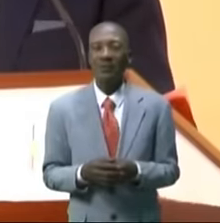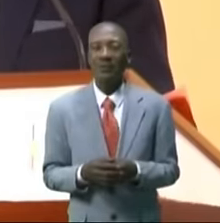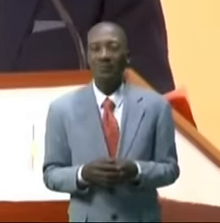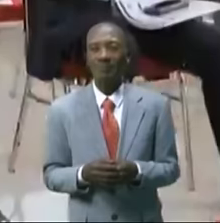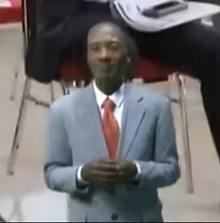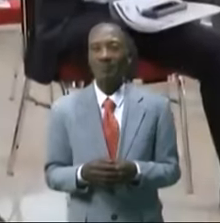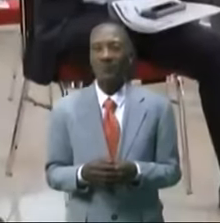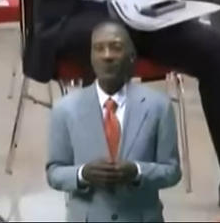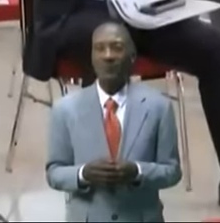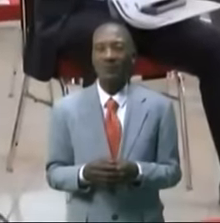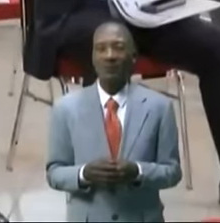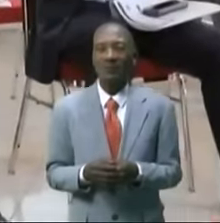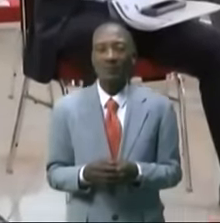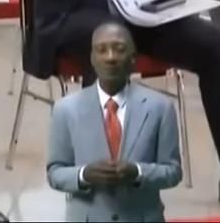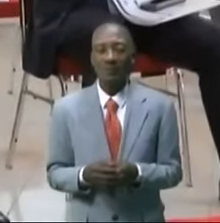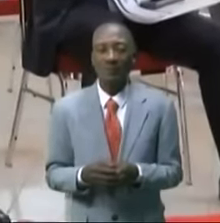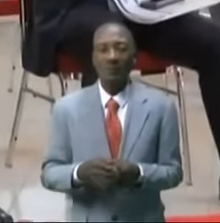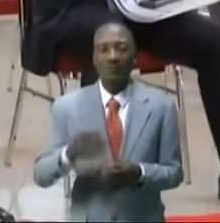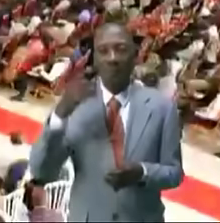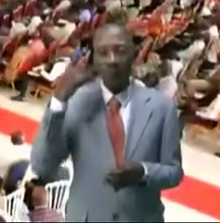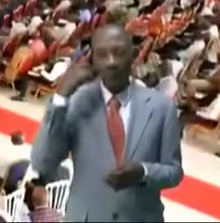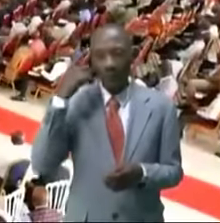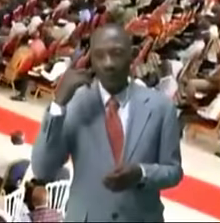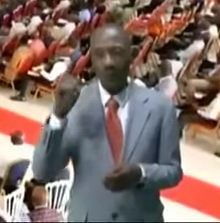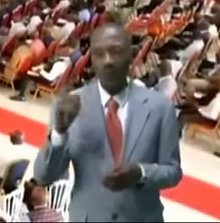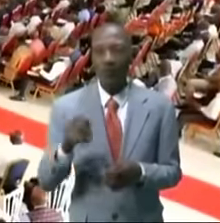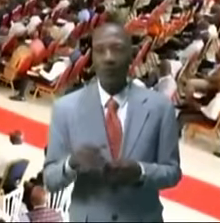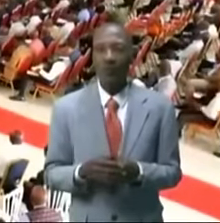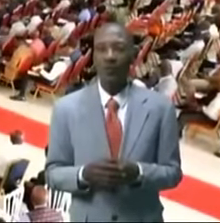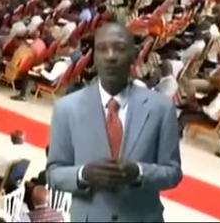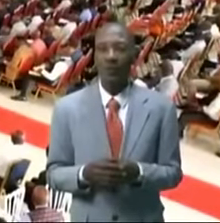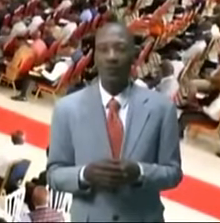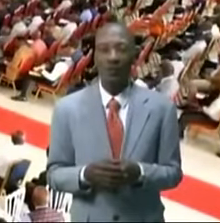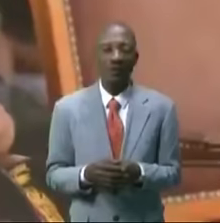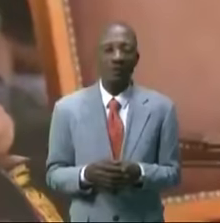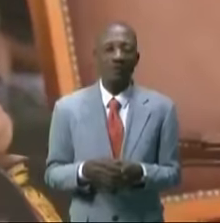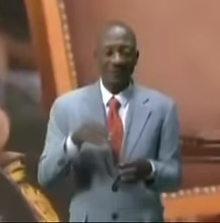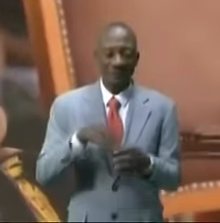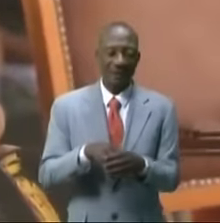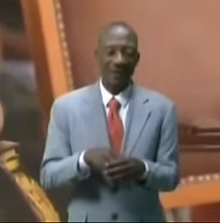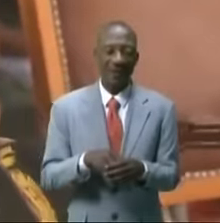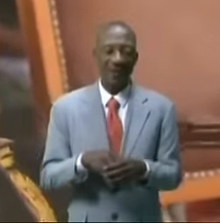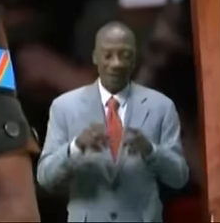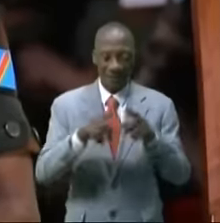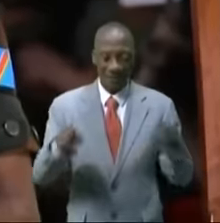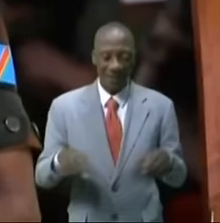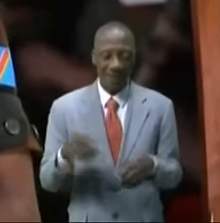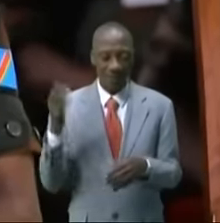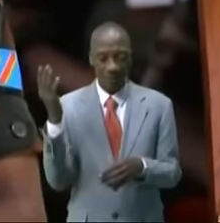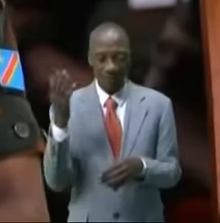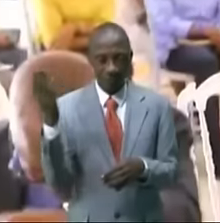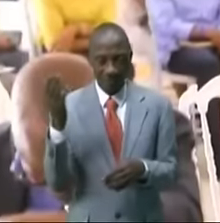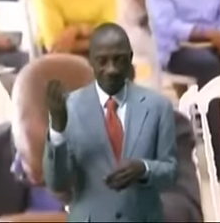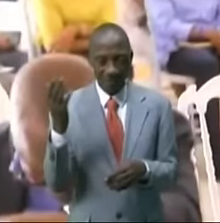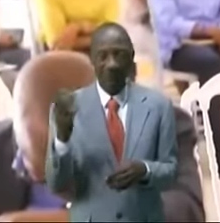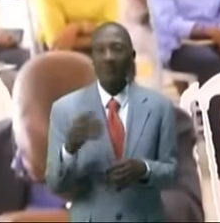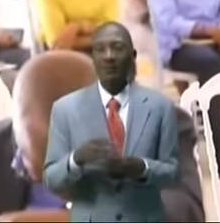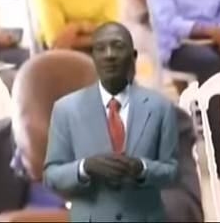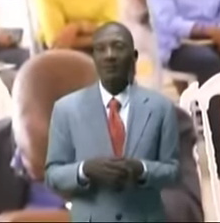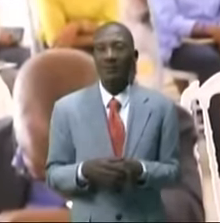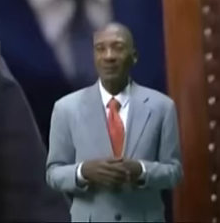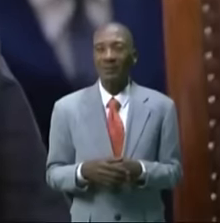ce mardi 2 avril 2024 dans la salle Monseigneur Tshibangu Tshishiku. D'éminentes personnalités